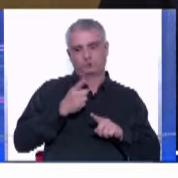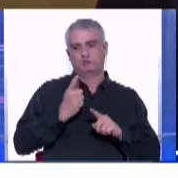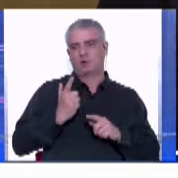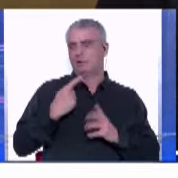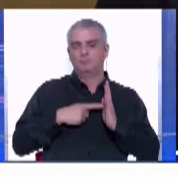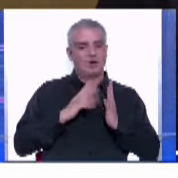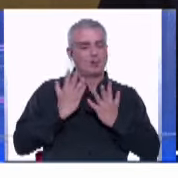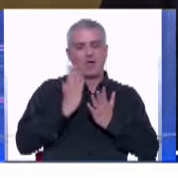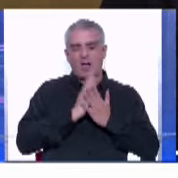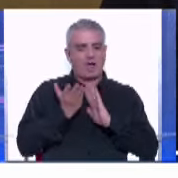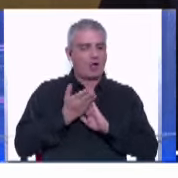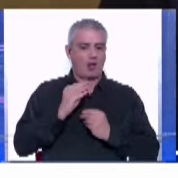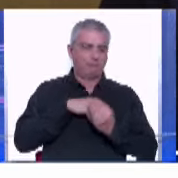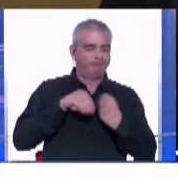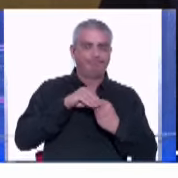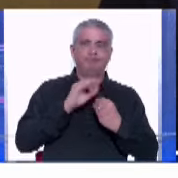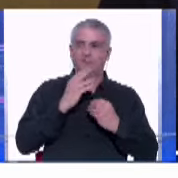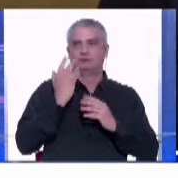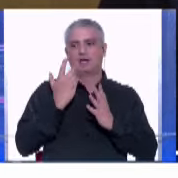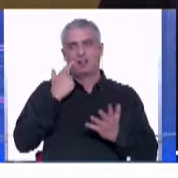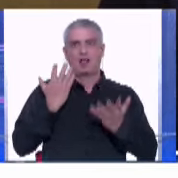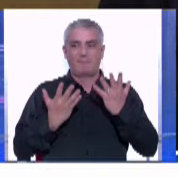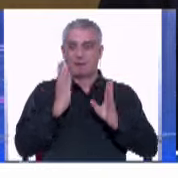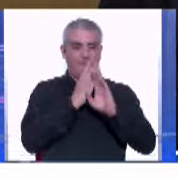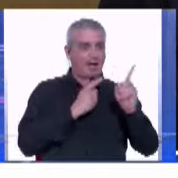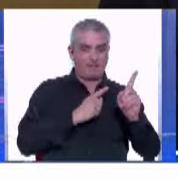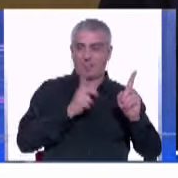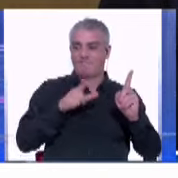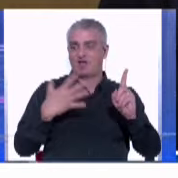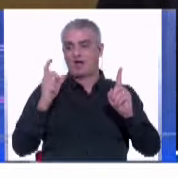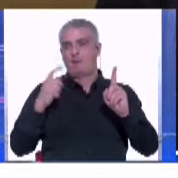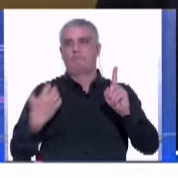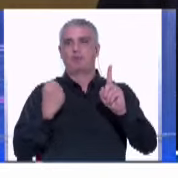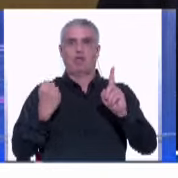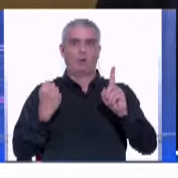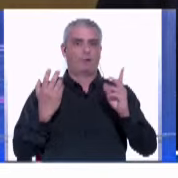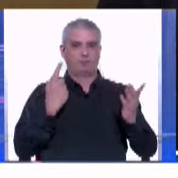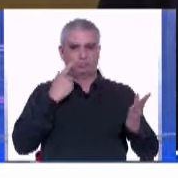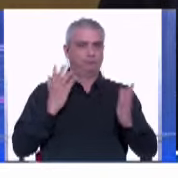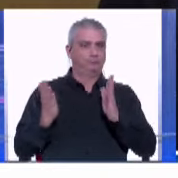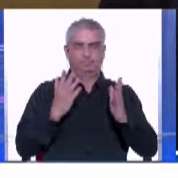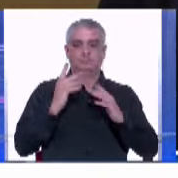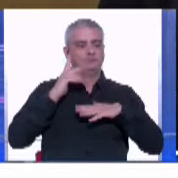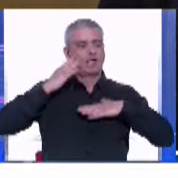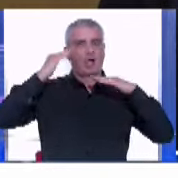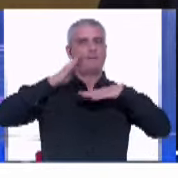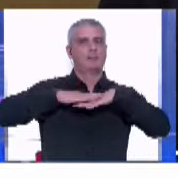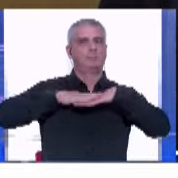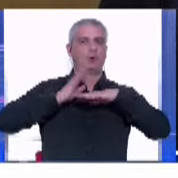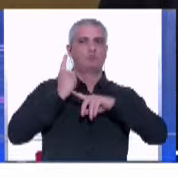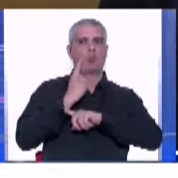הכל מסתדר, מתלבש, ובסוף צריך להבדיל פה בין מחבלים לבין בני ערובה. זה רמת מקצועיות מאוד מאוד